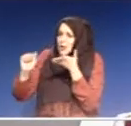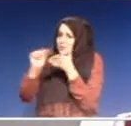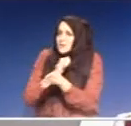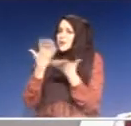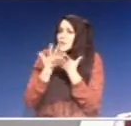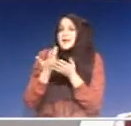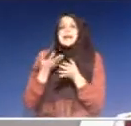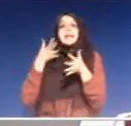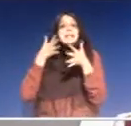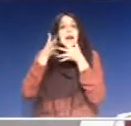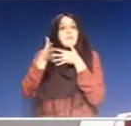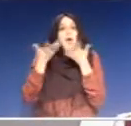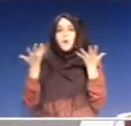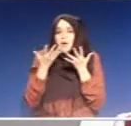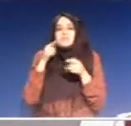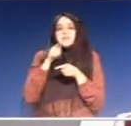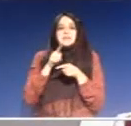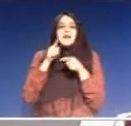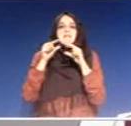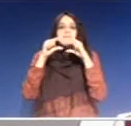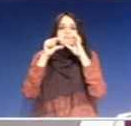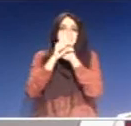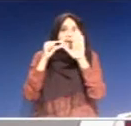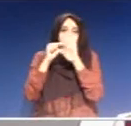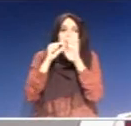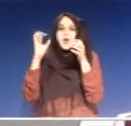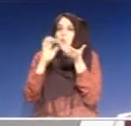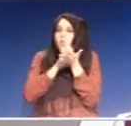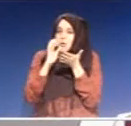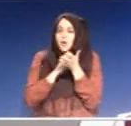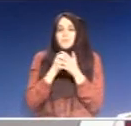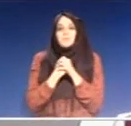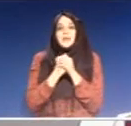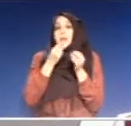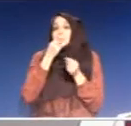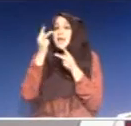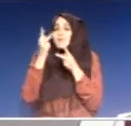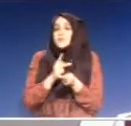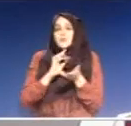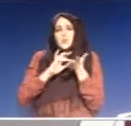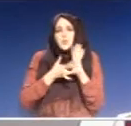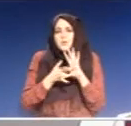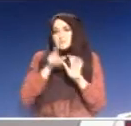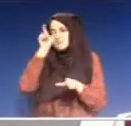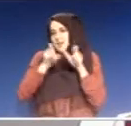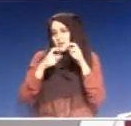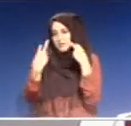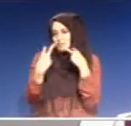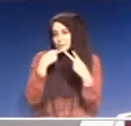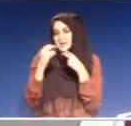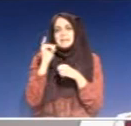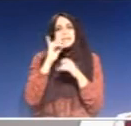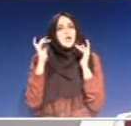الآية الكريمة. مرحبا بكم أيها الأحبة الكرام، مرحبا بكل من يتواصل مع برنامج والصلح